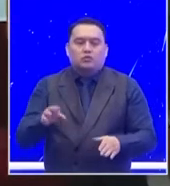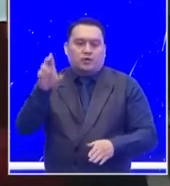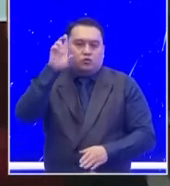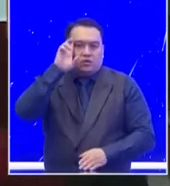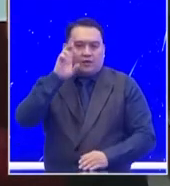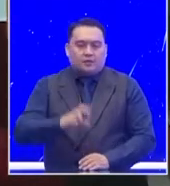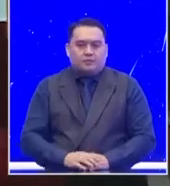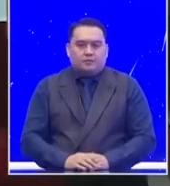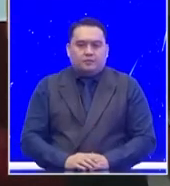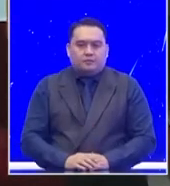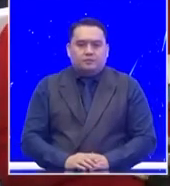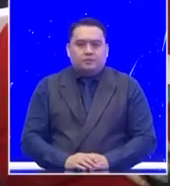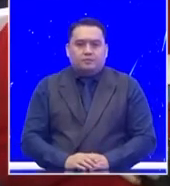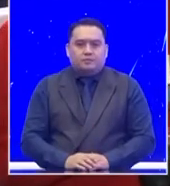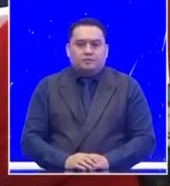стране.